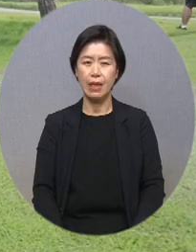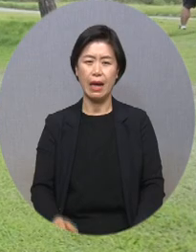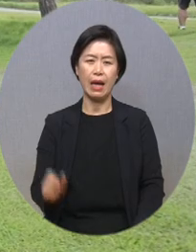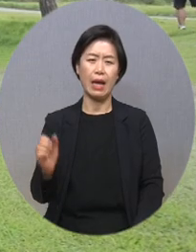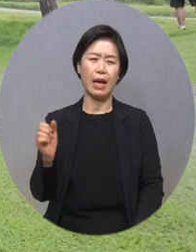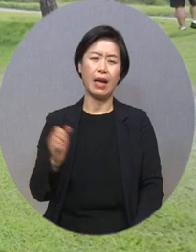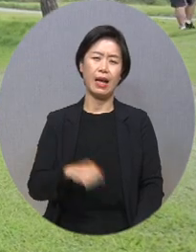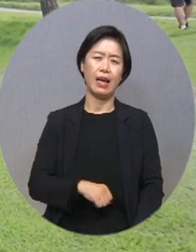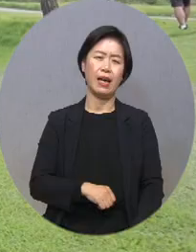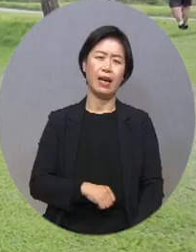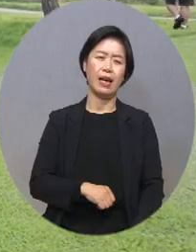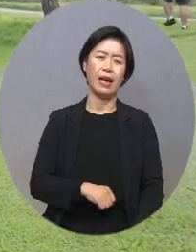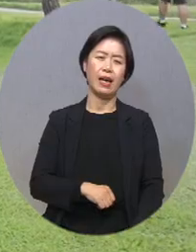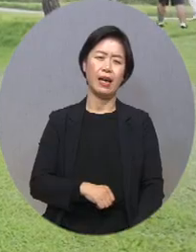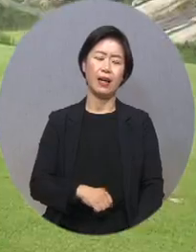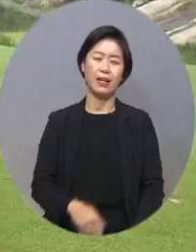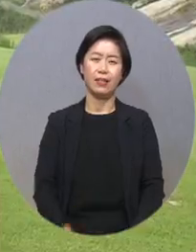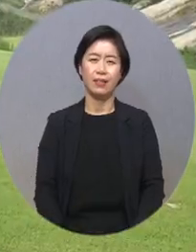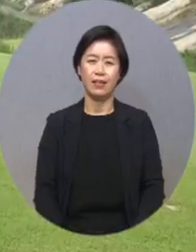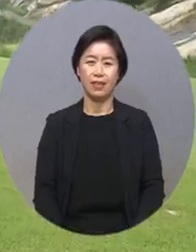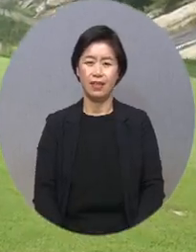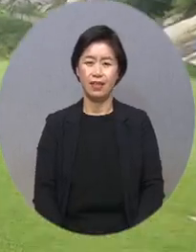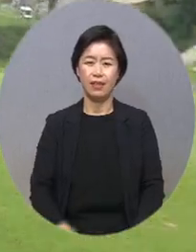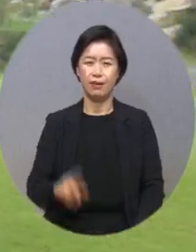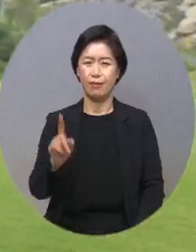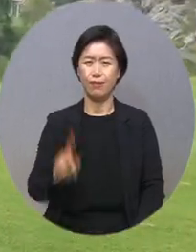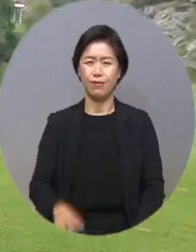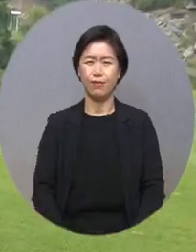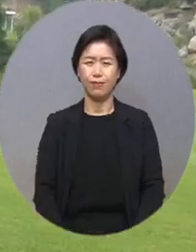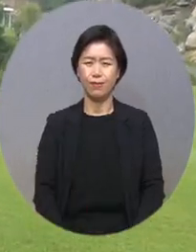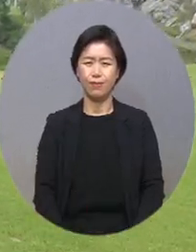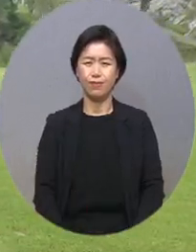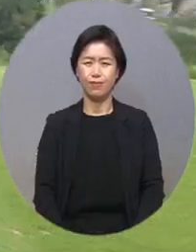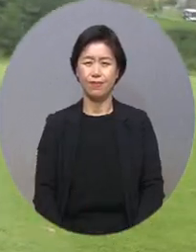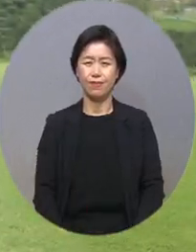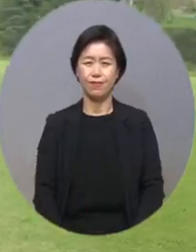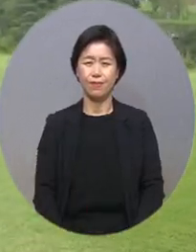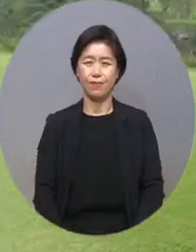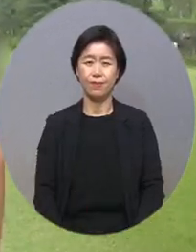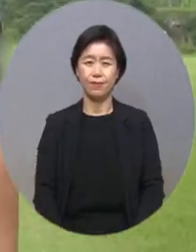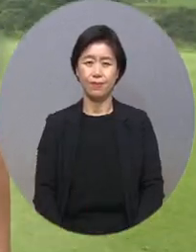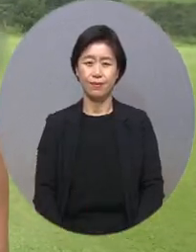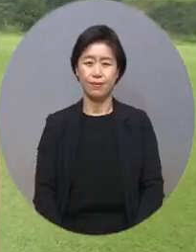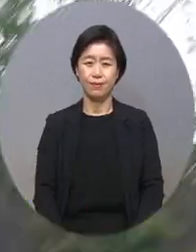그치가 어? 아, 이거 막 맞고 는데 아, 카트 맞고 우측으로 나갔어야 되는데. 아, 너무 이렇게 나쁘게 맞고.